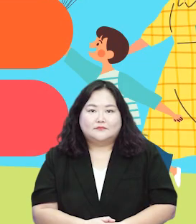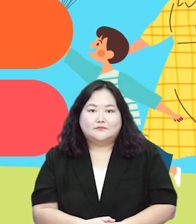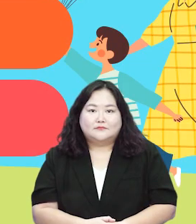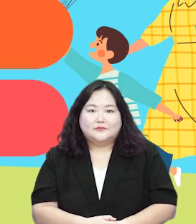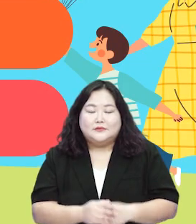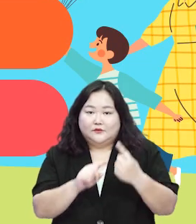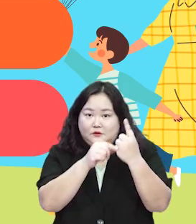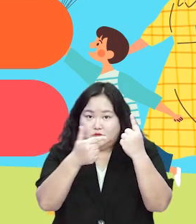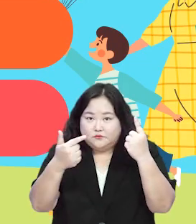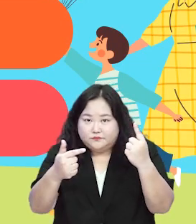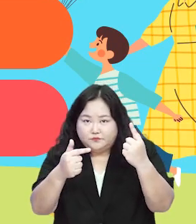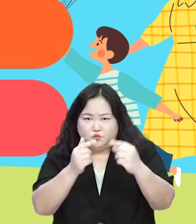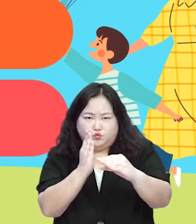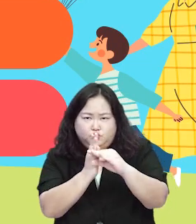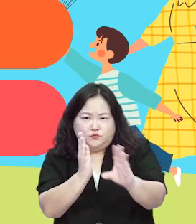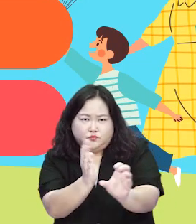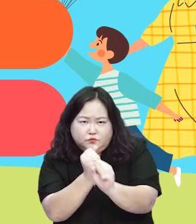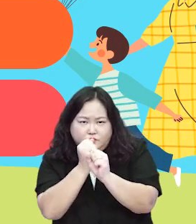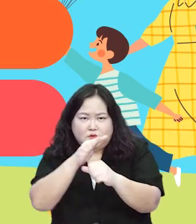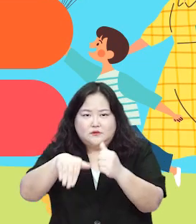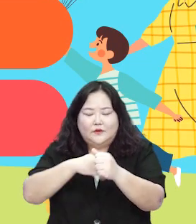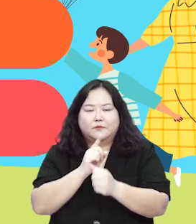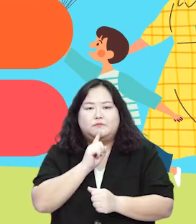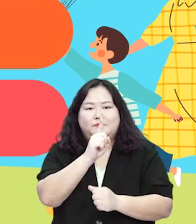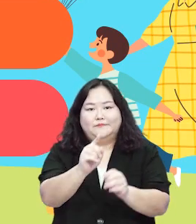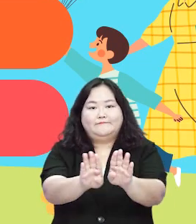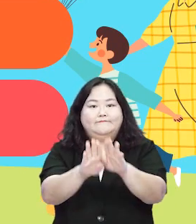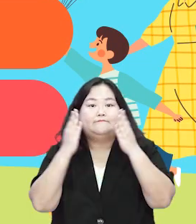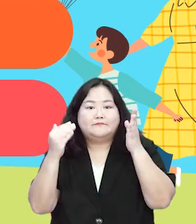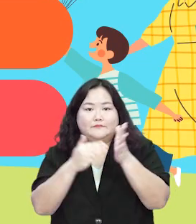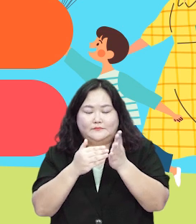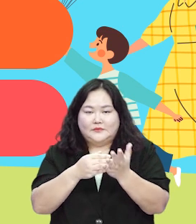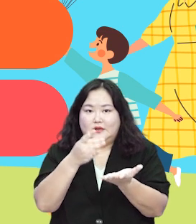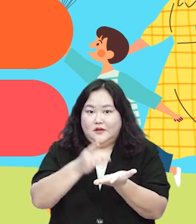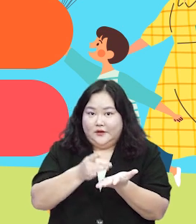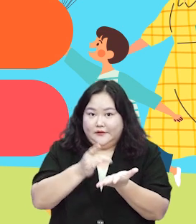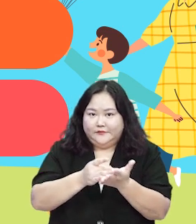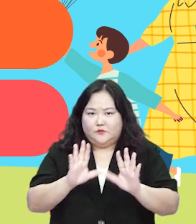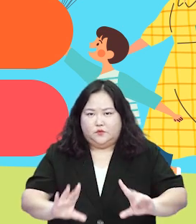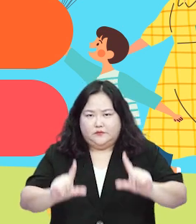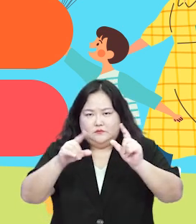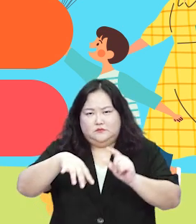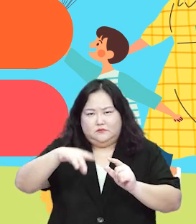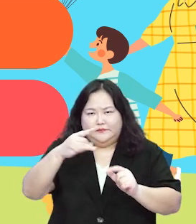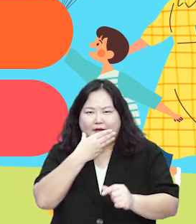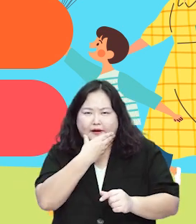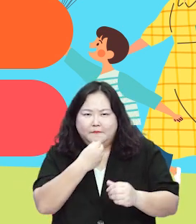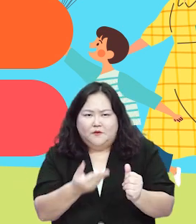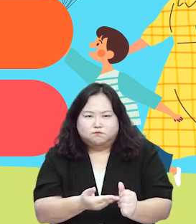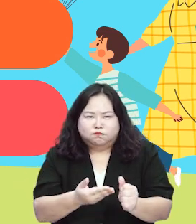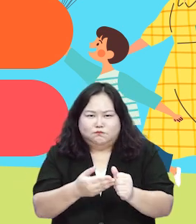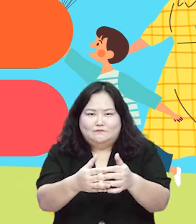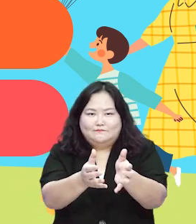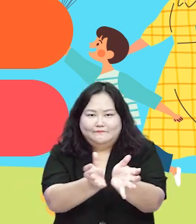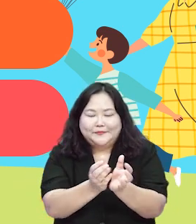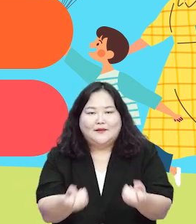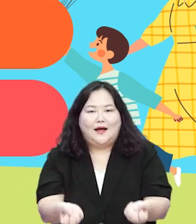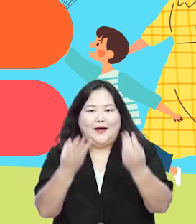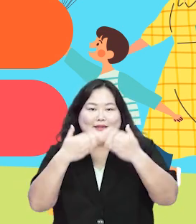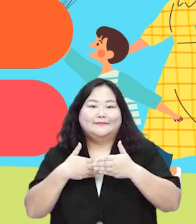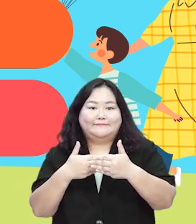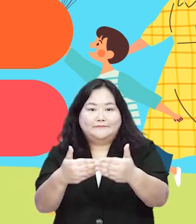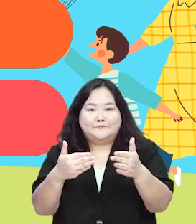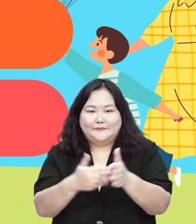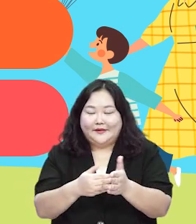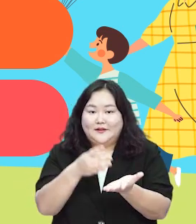시작합니다 2024년 상반기 조유 업무 추진상황 보고회가 개최됐습니다 천안 시가 올해 처음으로 행복